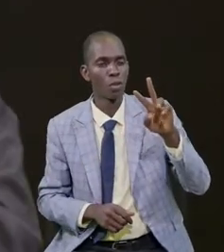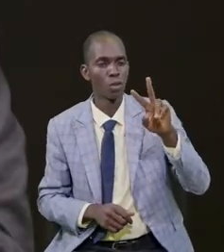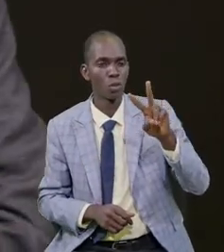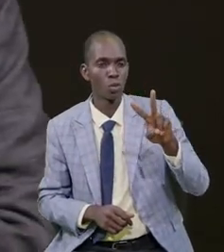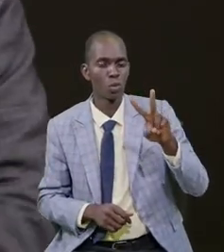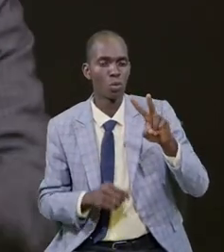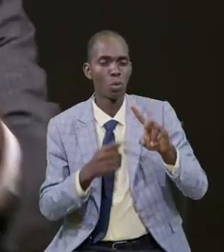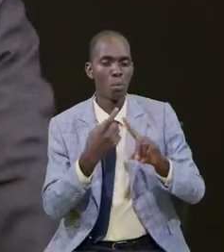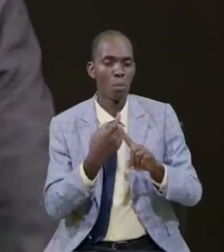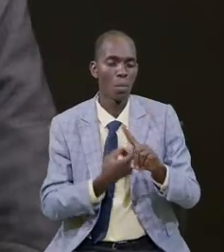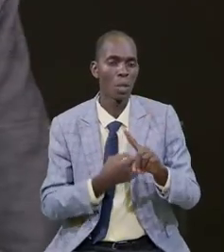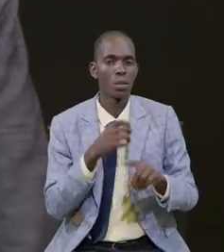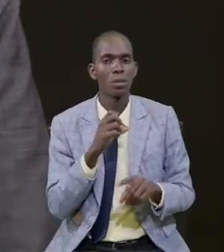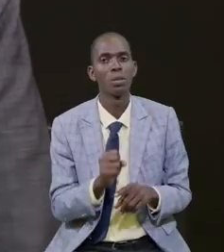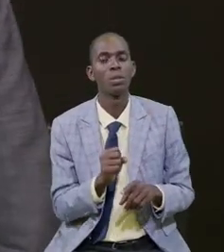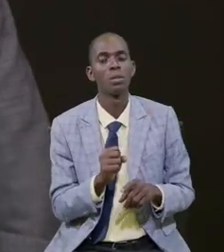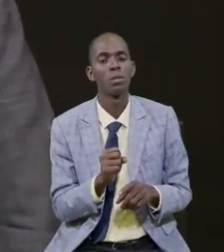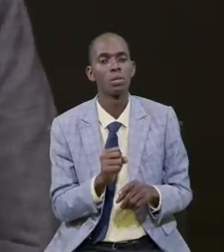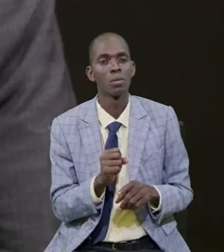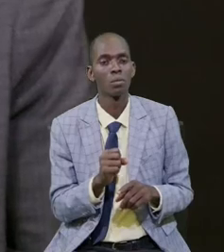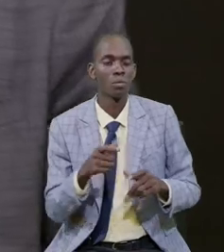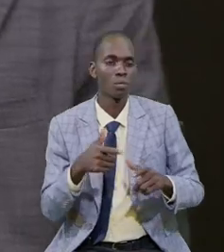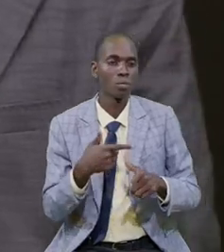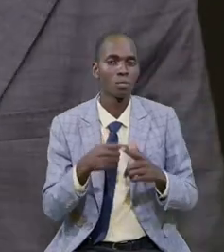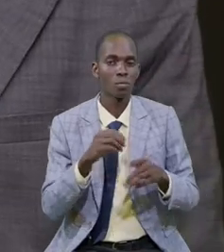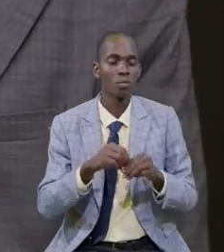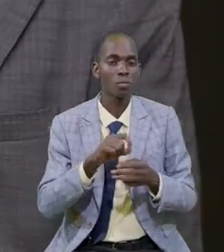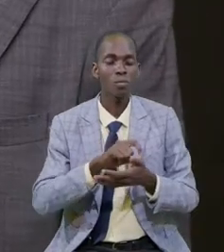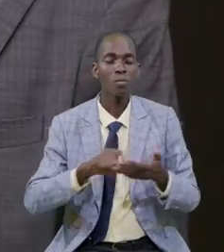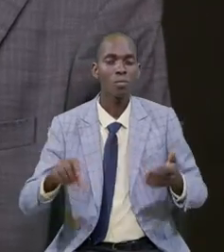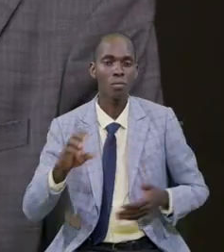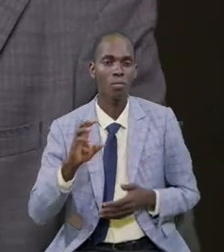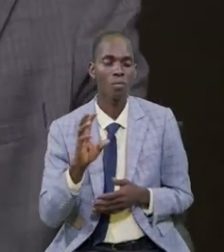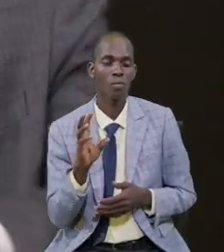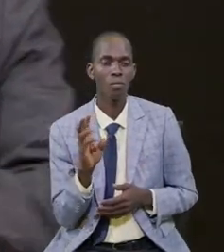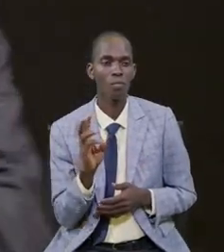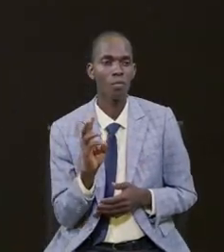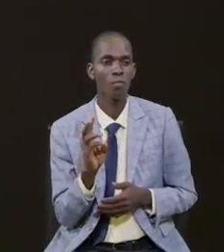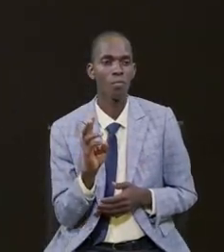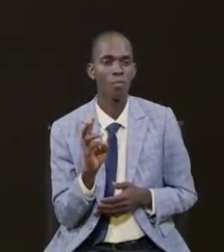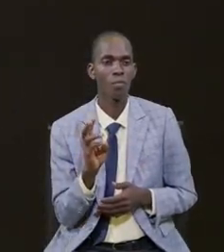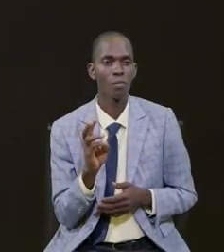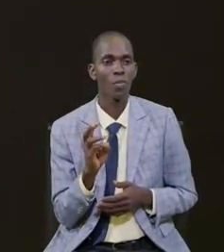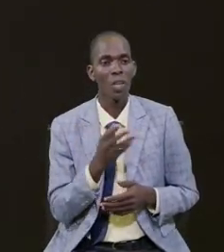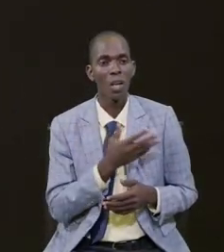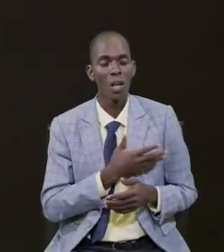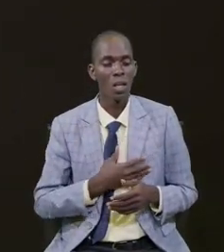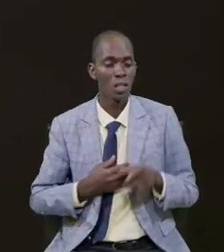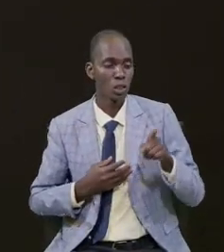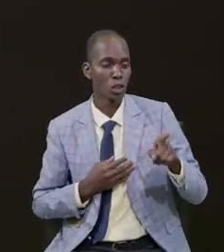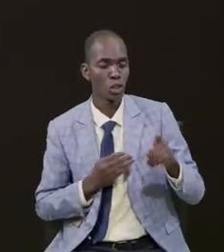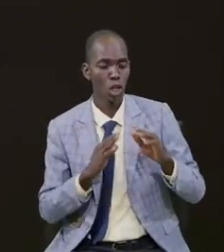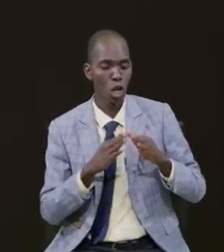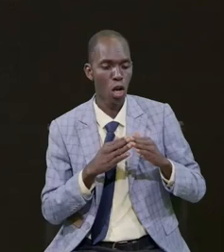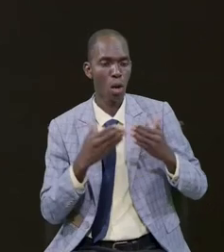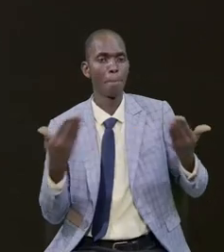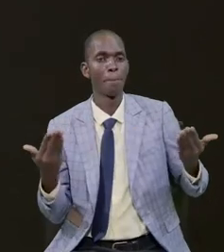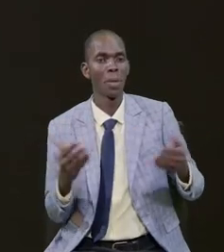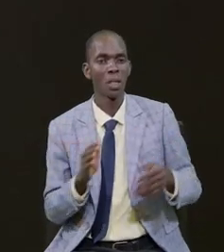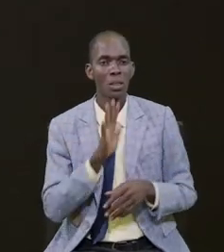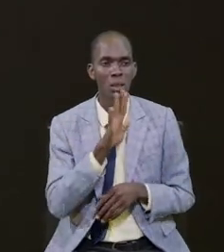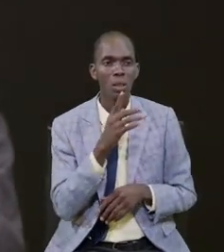pendant 42 mois. Verset 6 nous dit, et elle